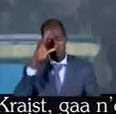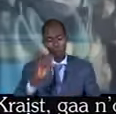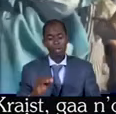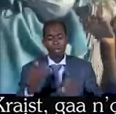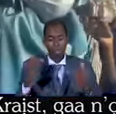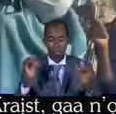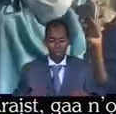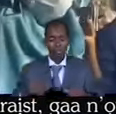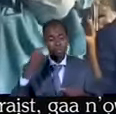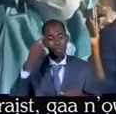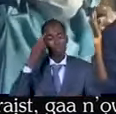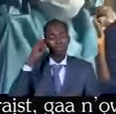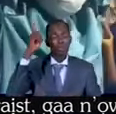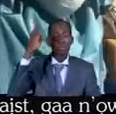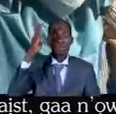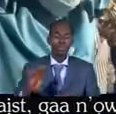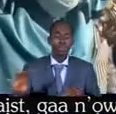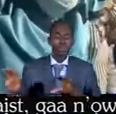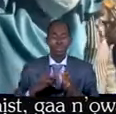Mezuo ya, onye nwanyị.